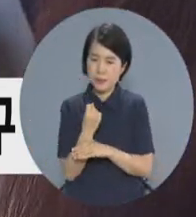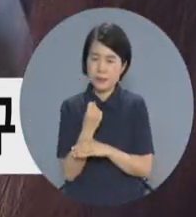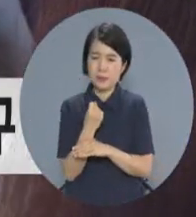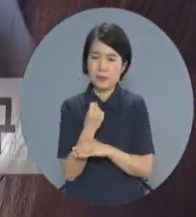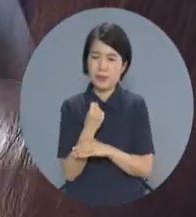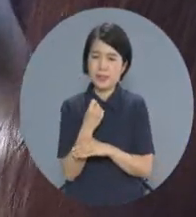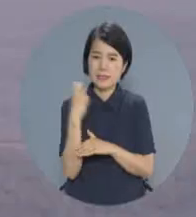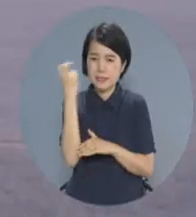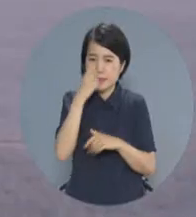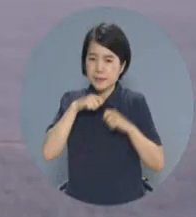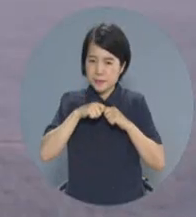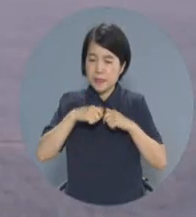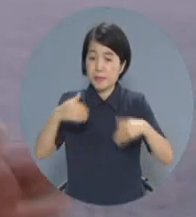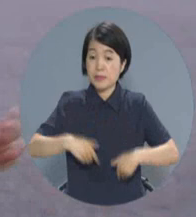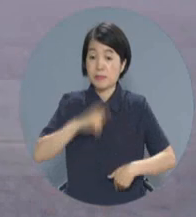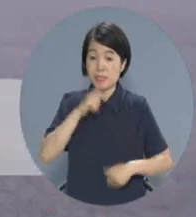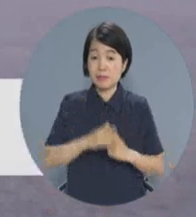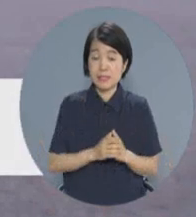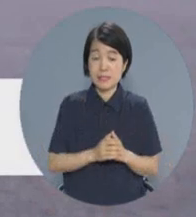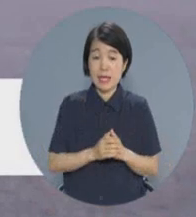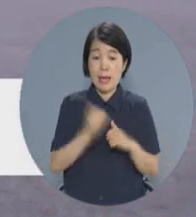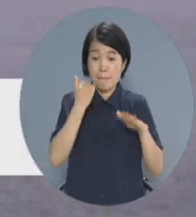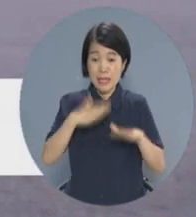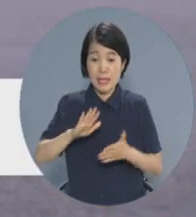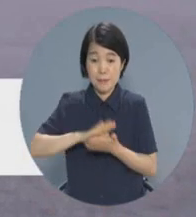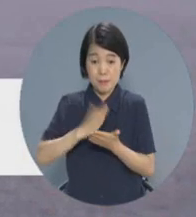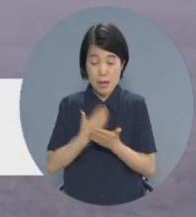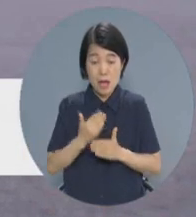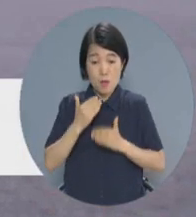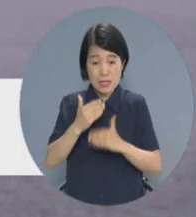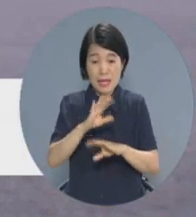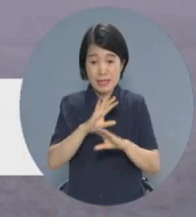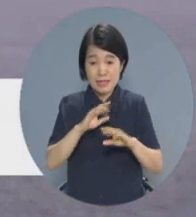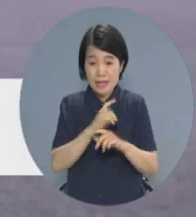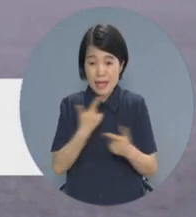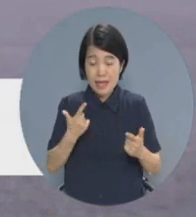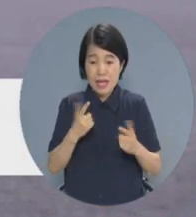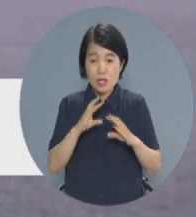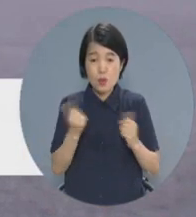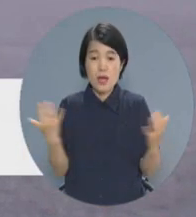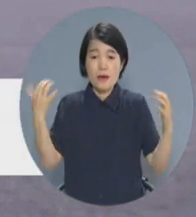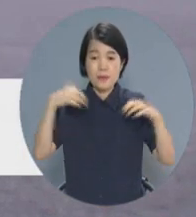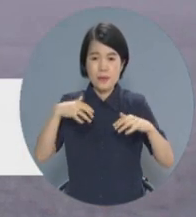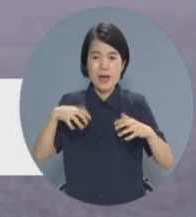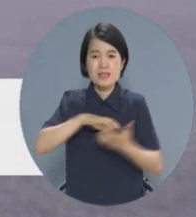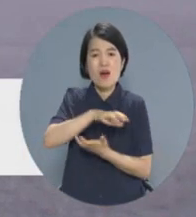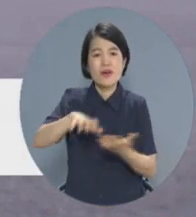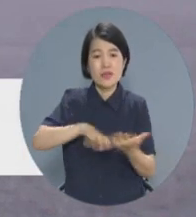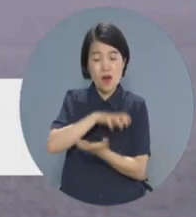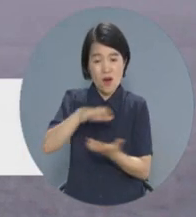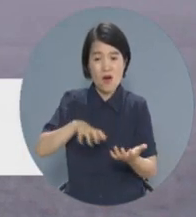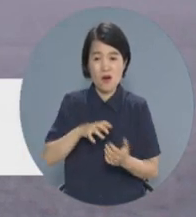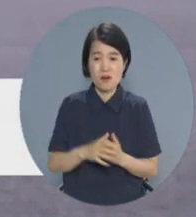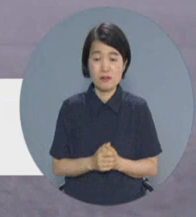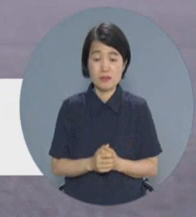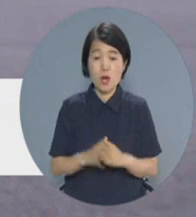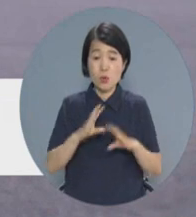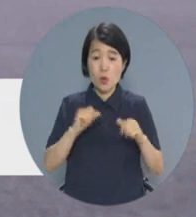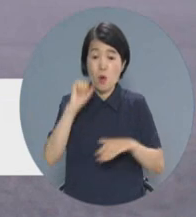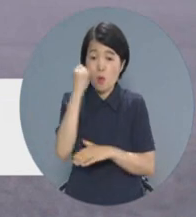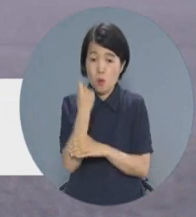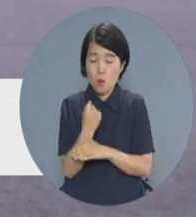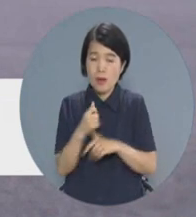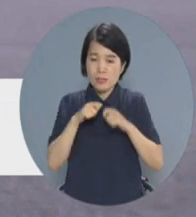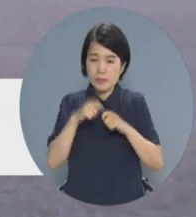주장하고 있습니다. 간척지를 매립하는 과정에 다양한 토양들이 유입될 수가 있었을 텐데요.